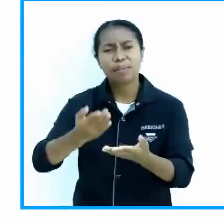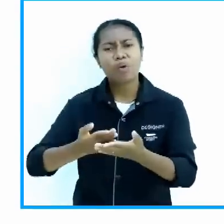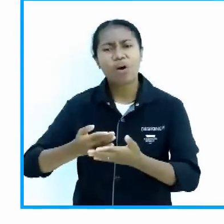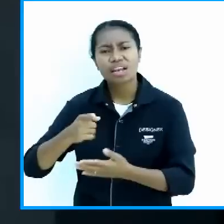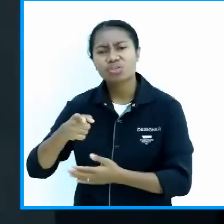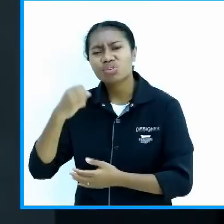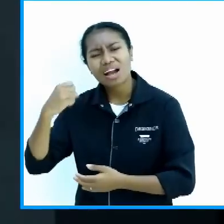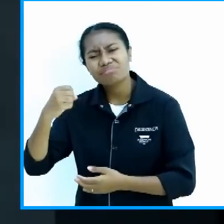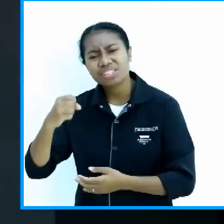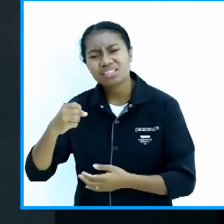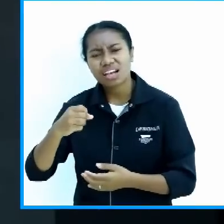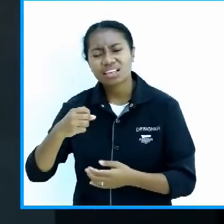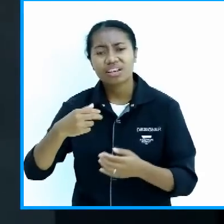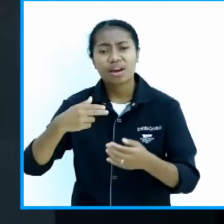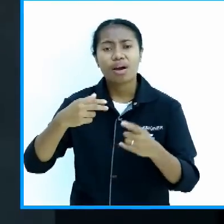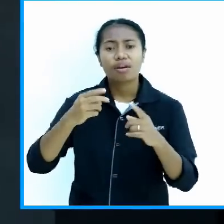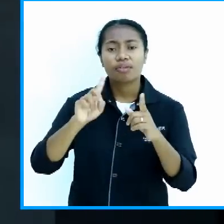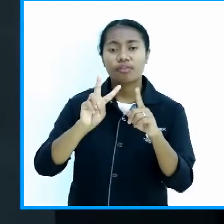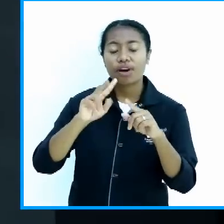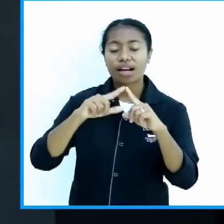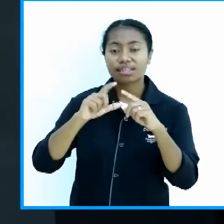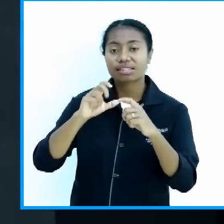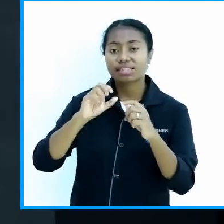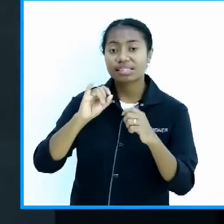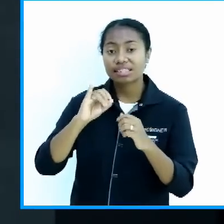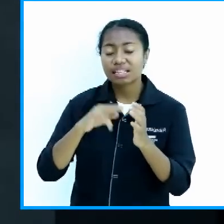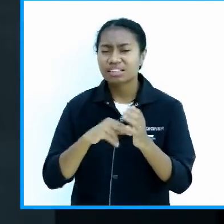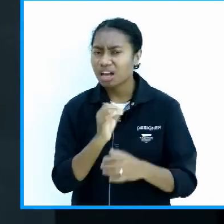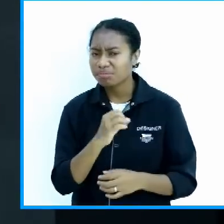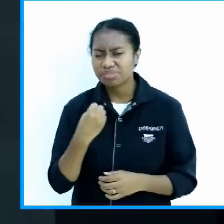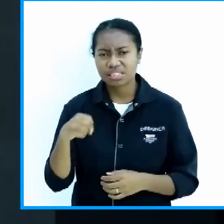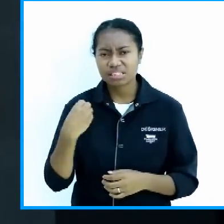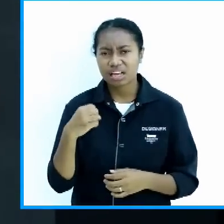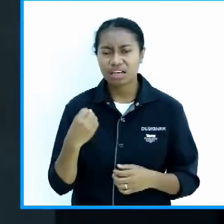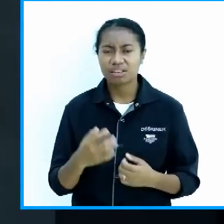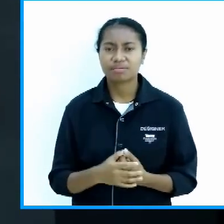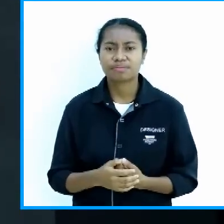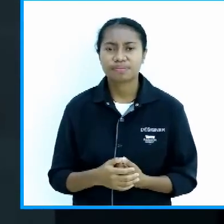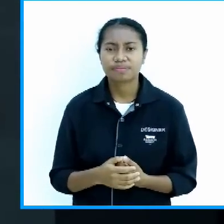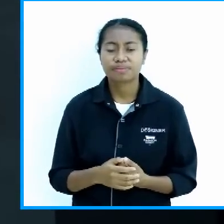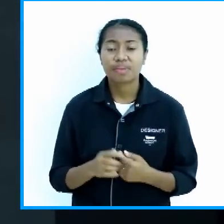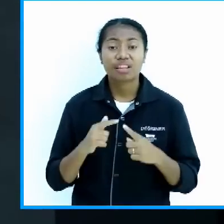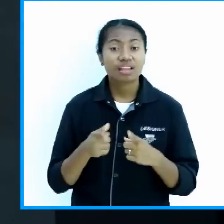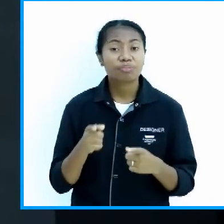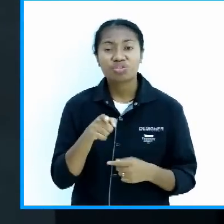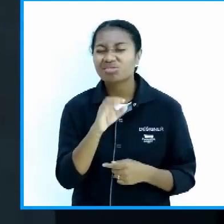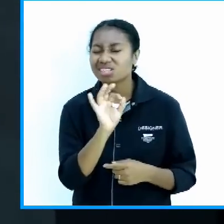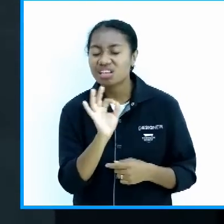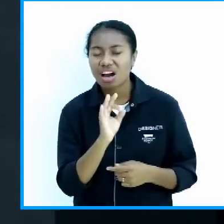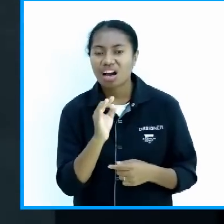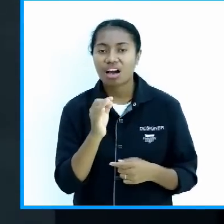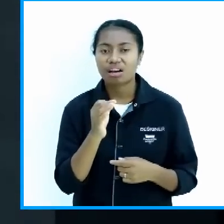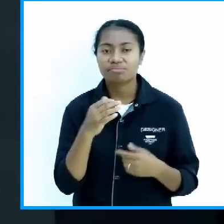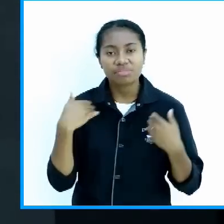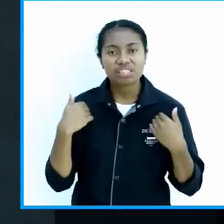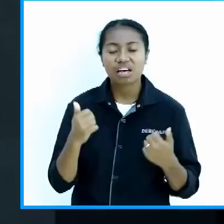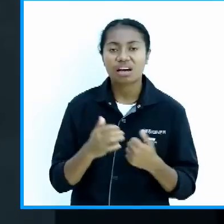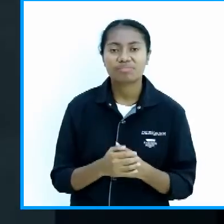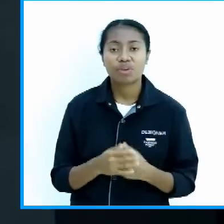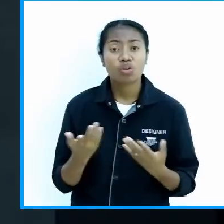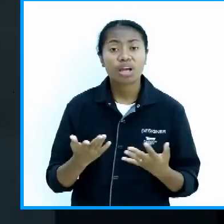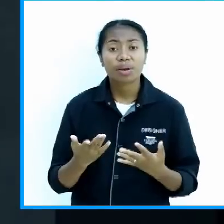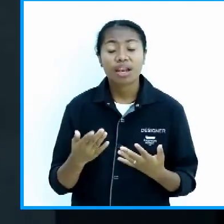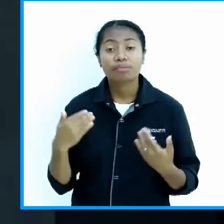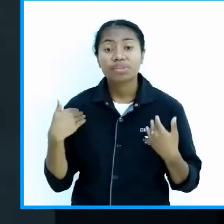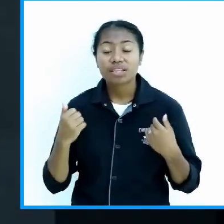bisa divaksin. Padahal mereka sebenarnya kalau dikasih pilihan mungkin saja mereka mau divaksin, tapi tidak boleh. Lalu bagaimana cara